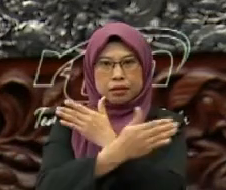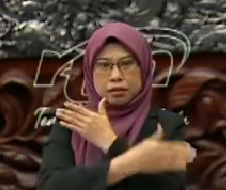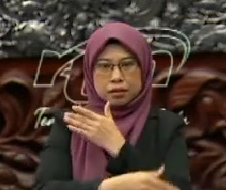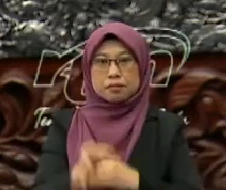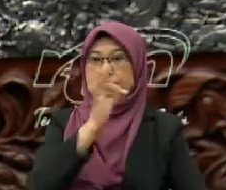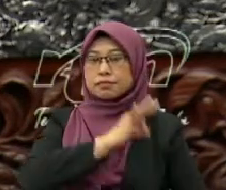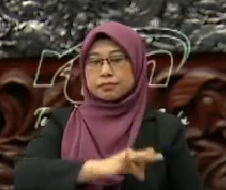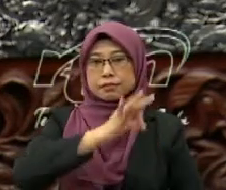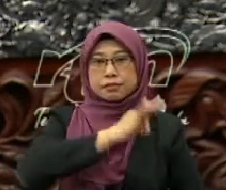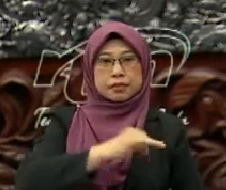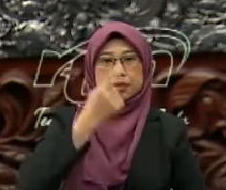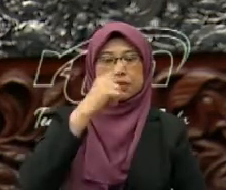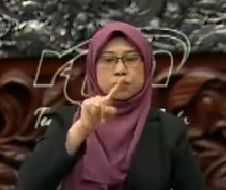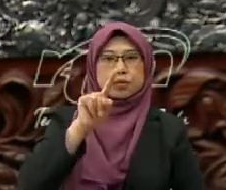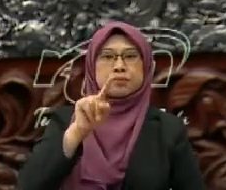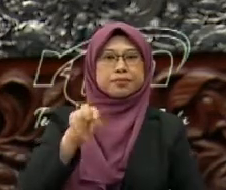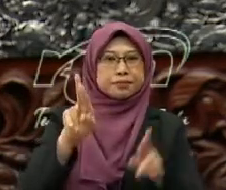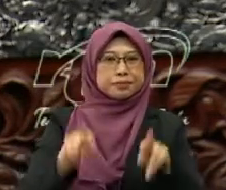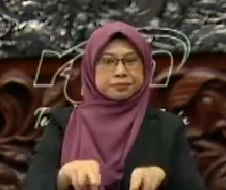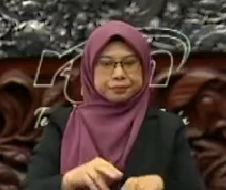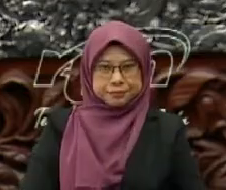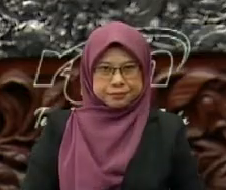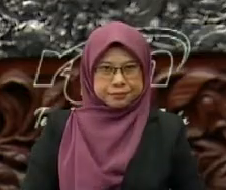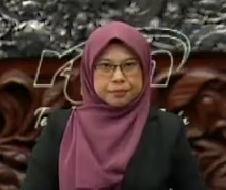bermanfaat kepada Rasulullah